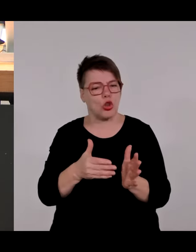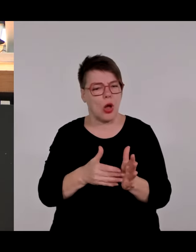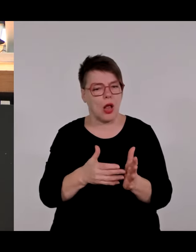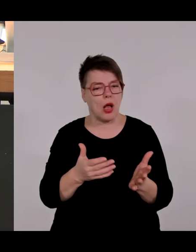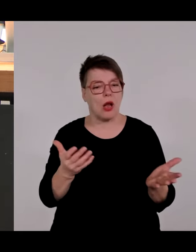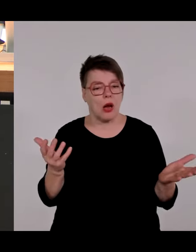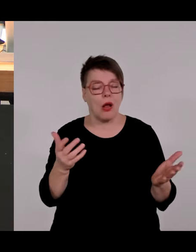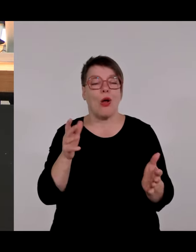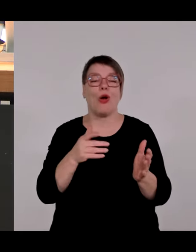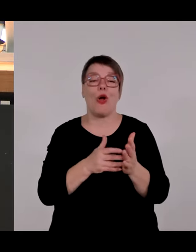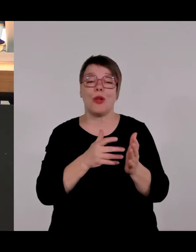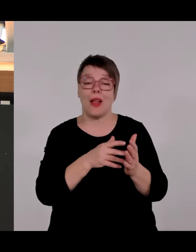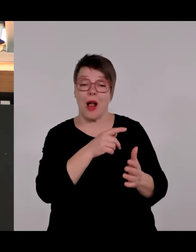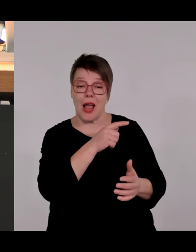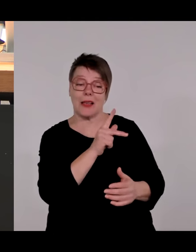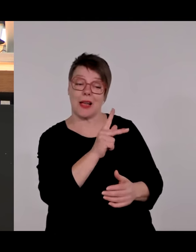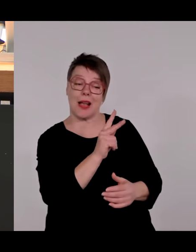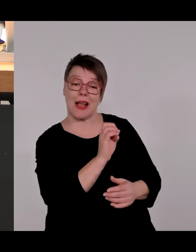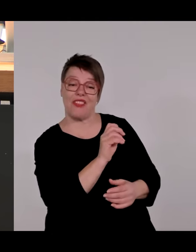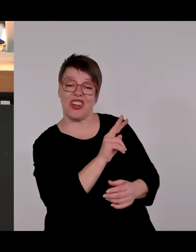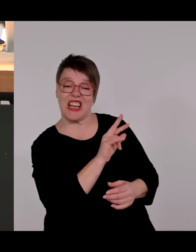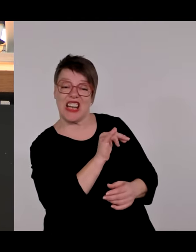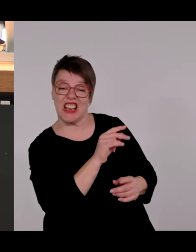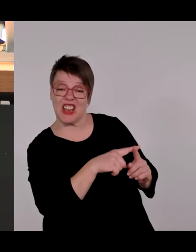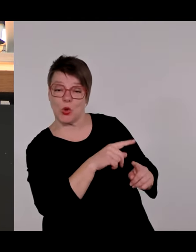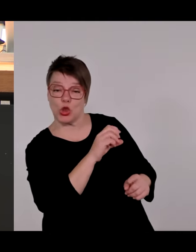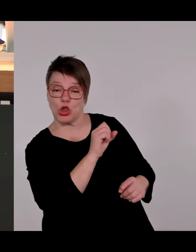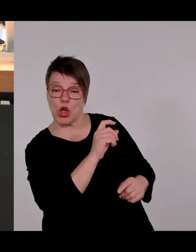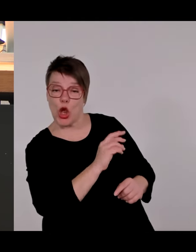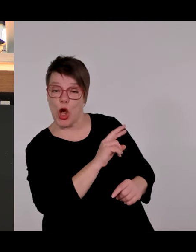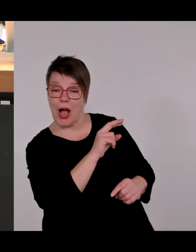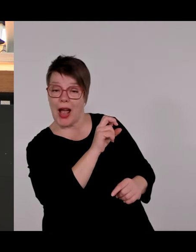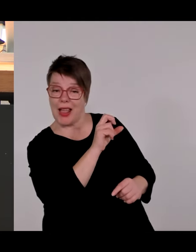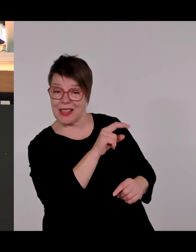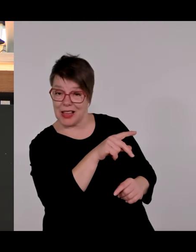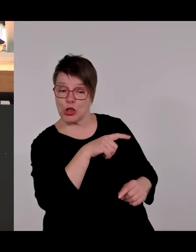vom Betäubungsmittelgesetz Verstößen dort tätig sind.